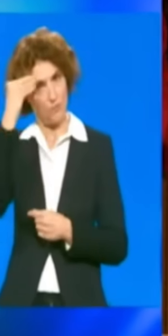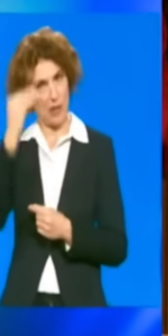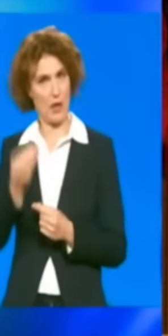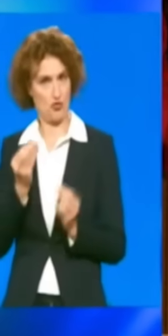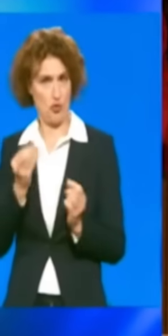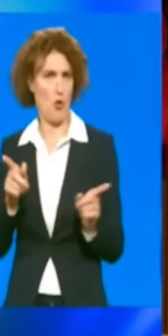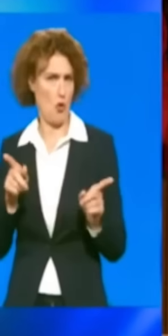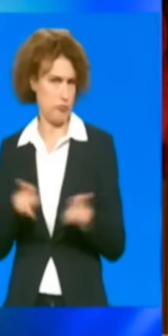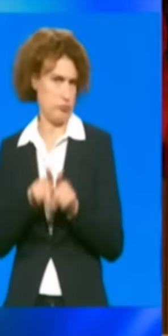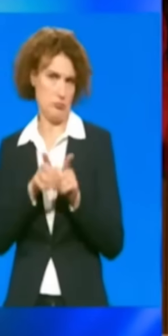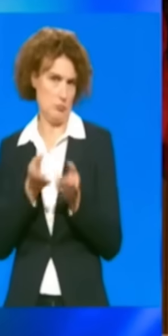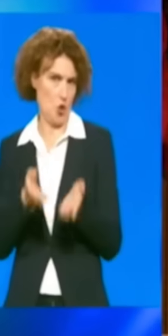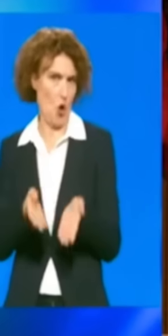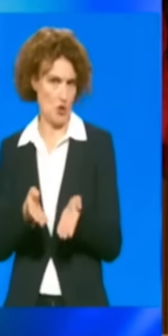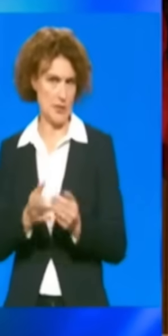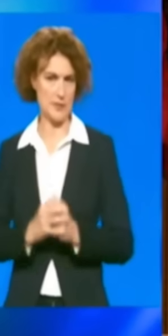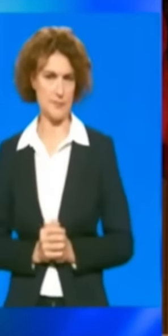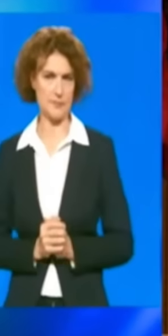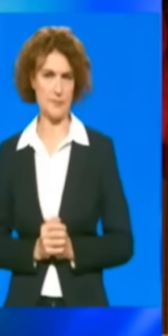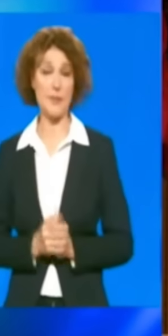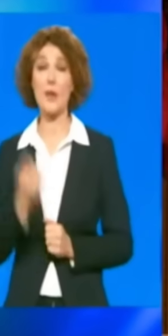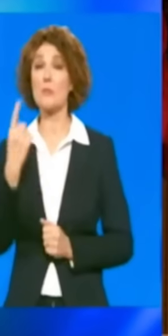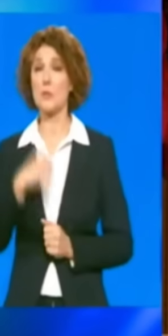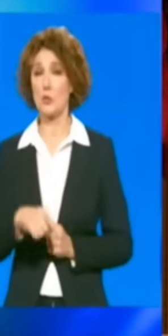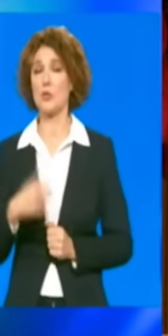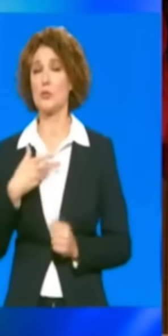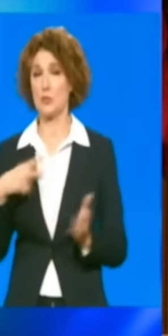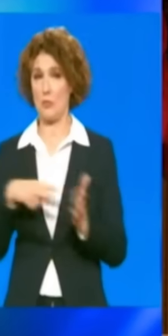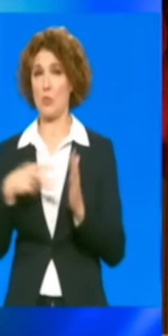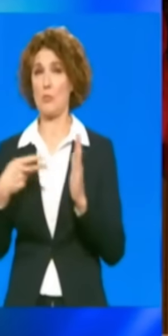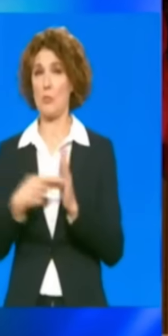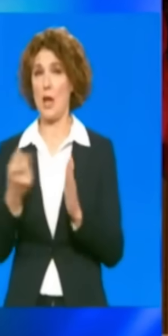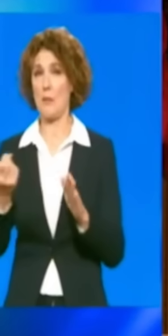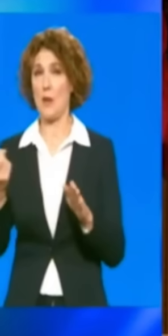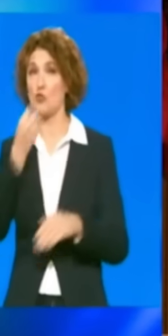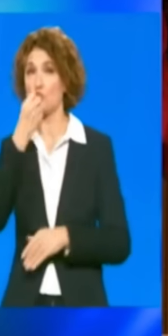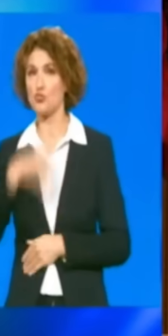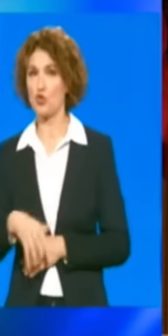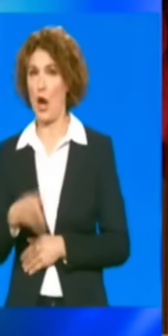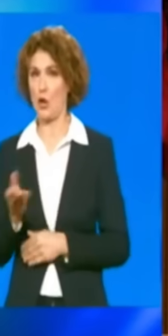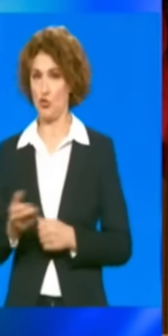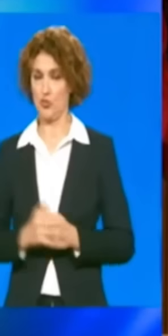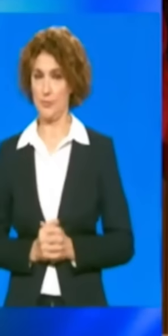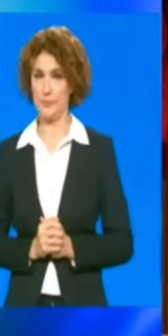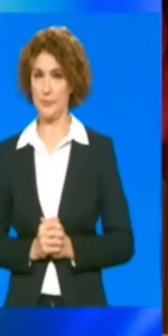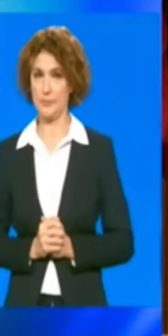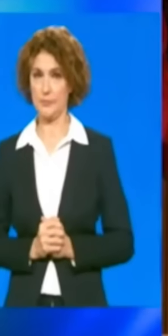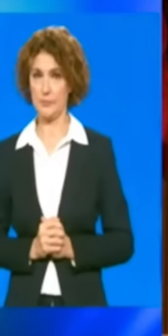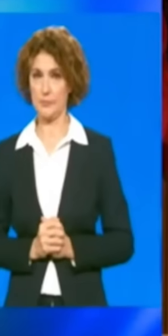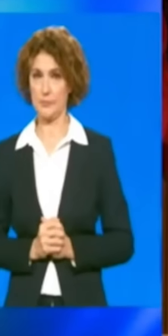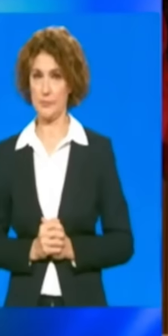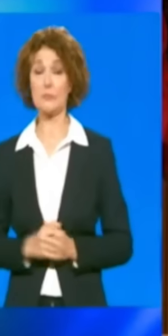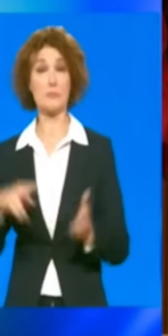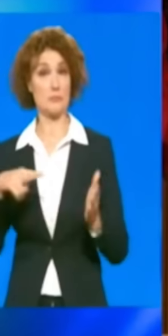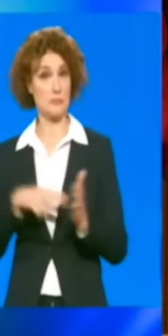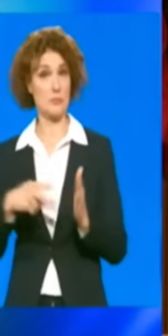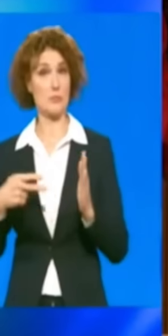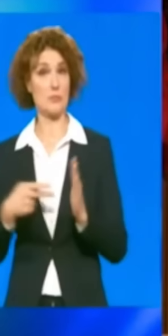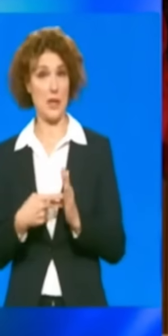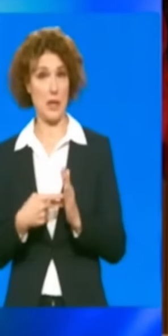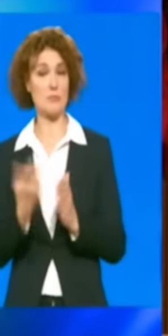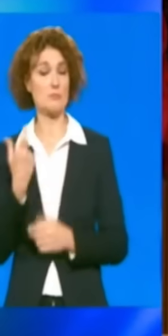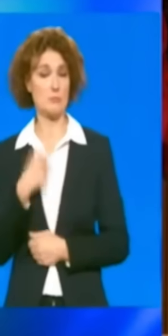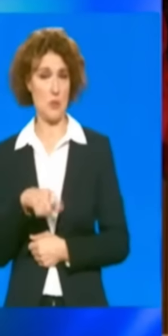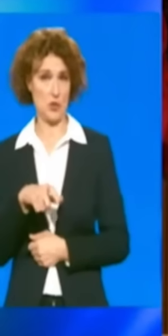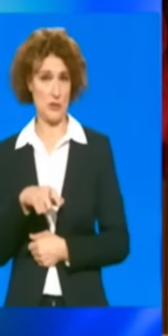me diciamo c'è un problema con quello che è accaduto c'è un problema con quello che è accaduto perché